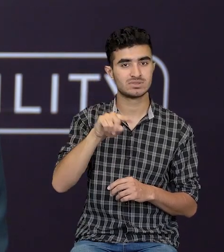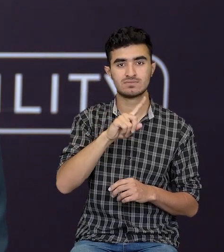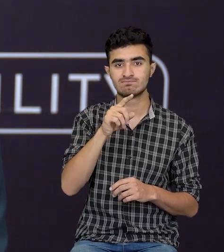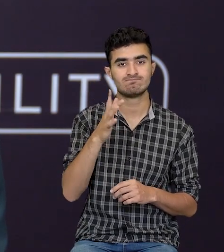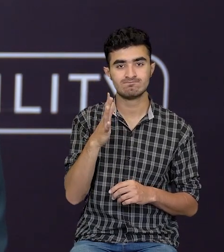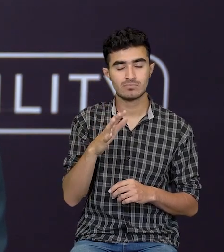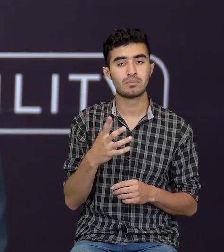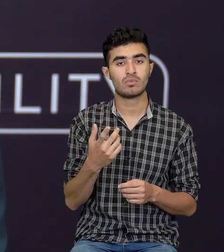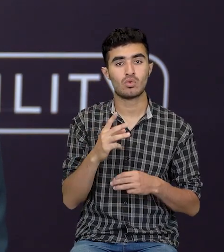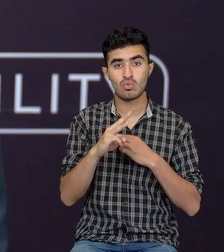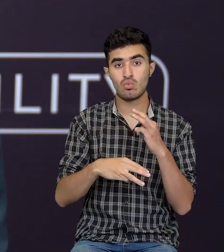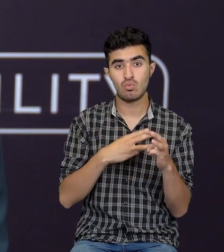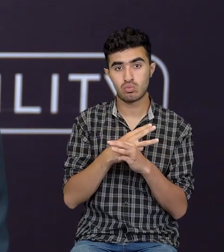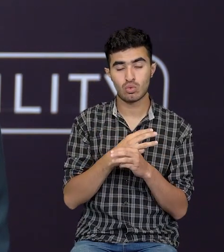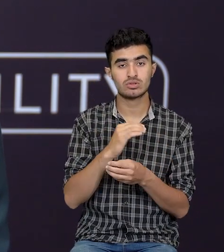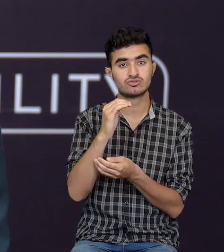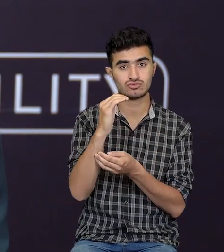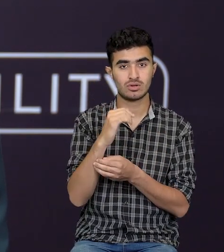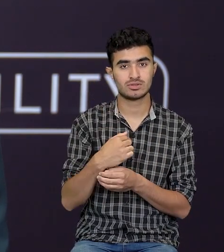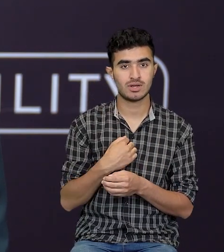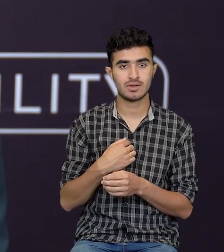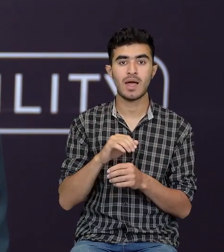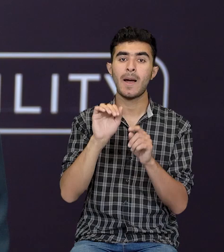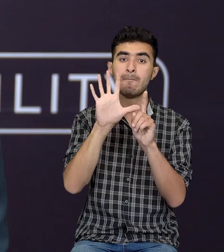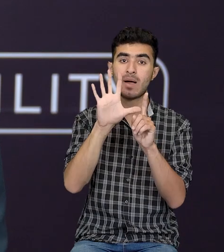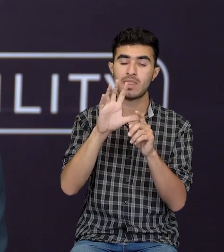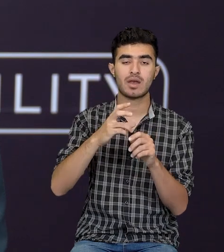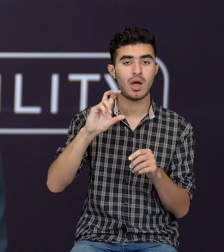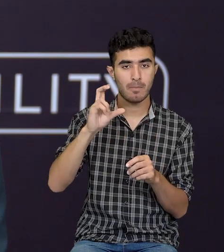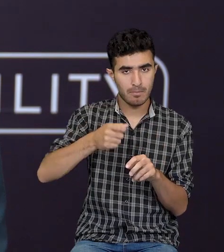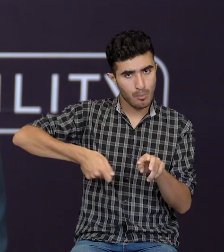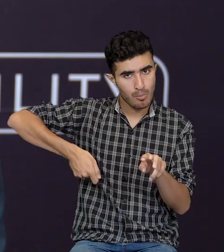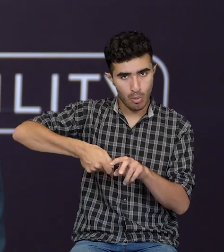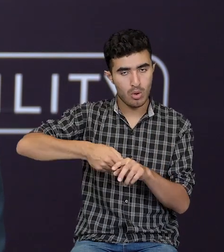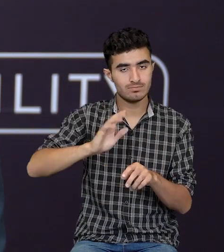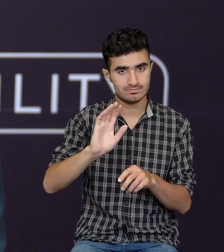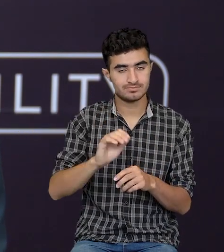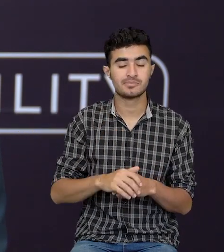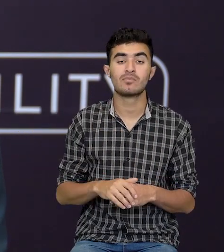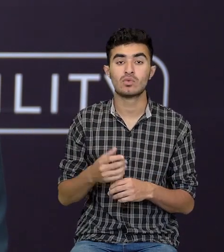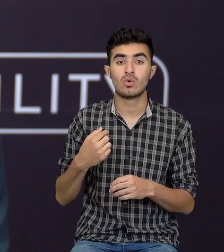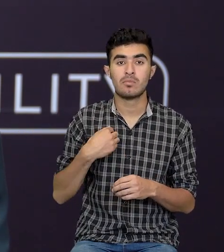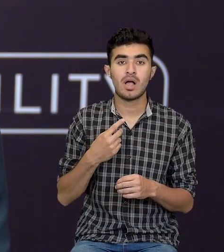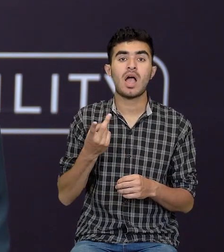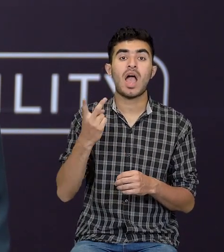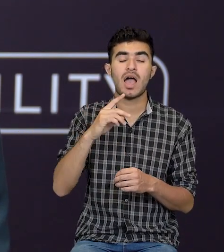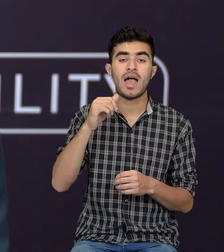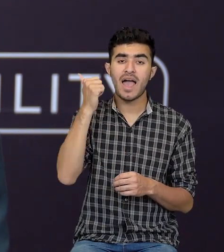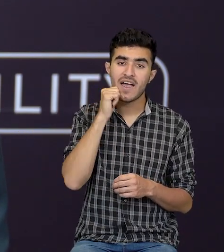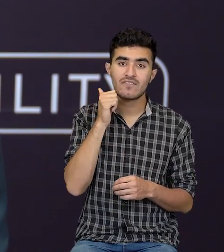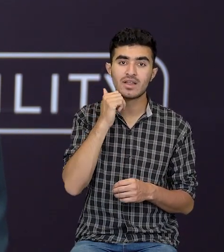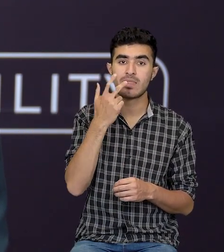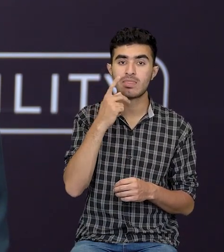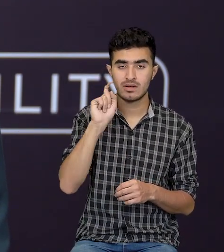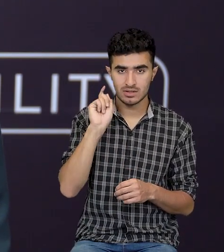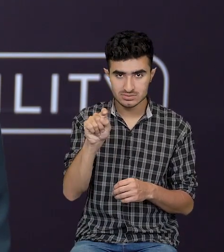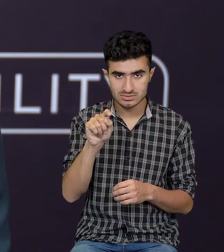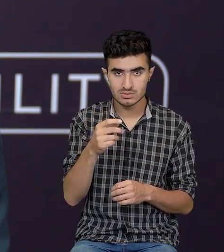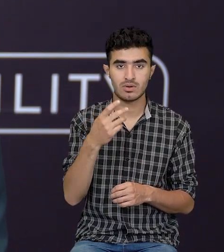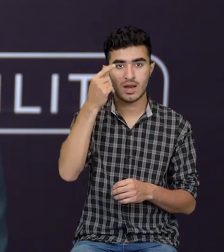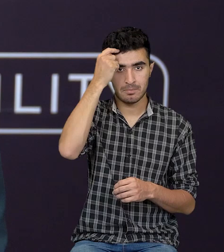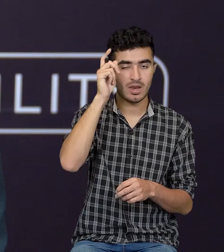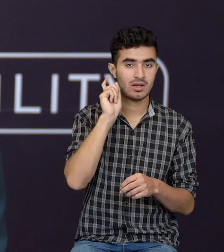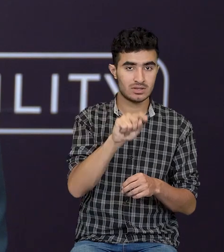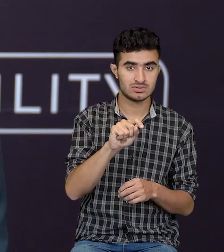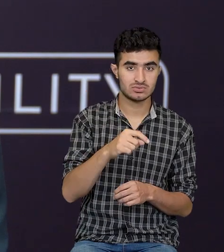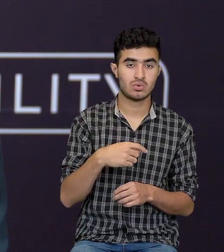2 वर्ल्ड कप थे, अंडर 21 और मेंस। लेकिन मैं उम्मीद लेके गया था सीनियर जो वर्ल्ड कप था मेंस का। मुझे